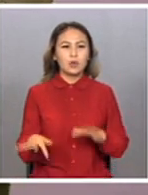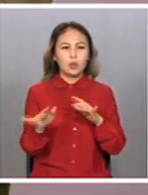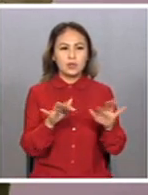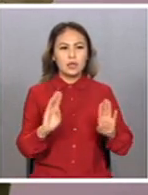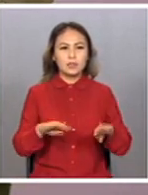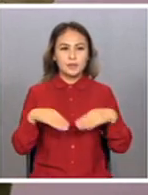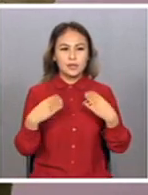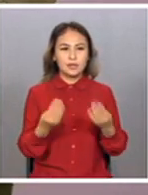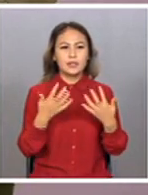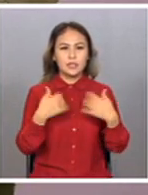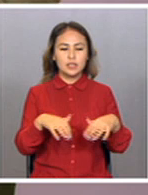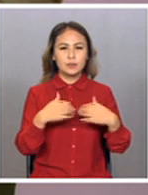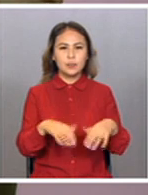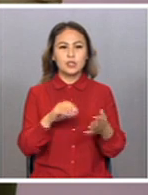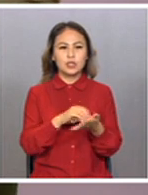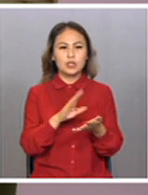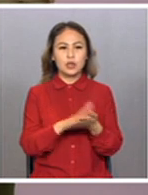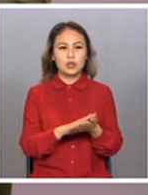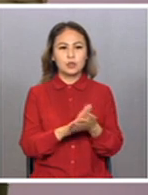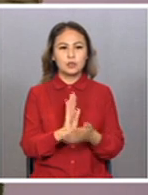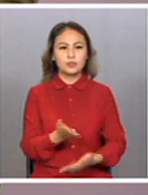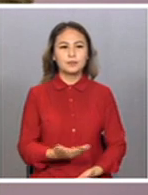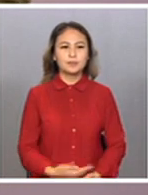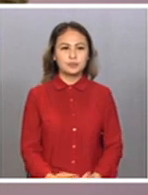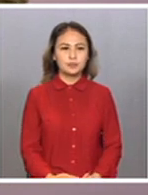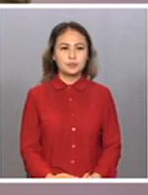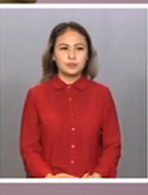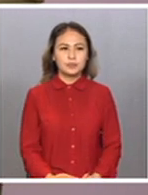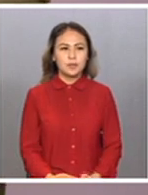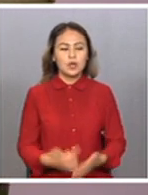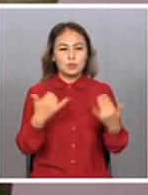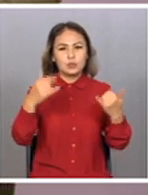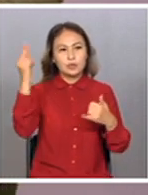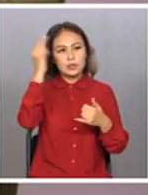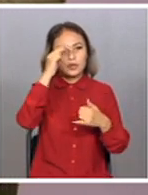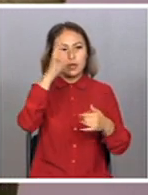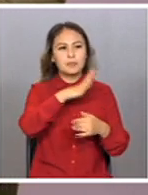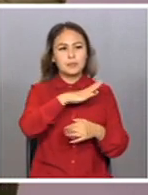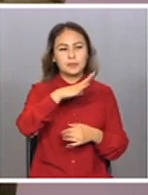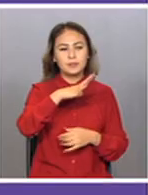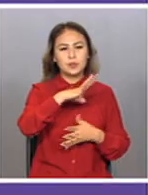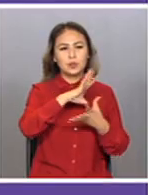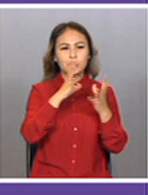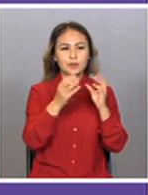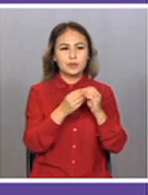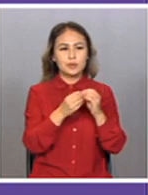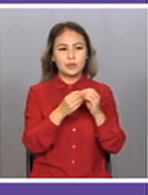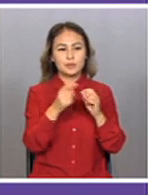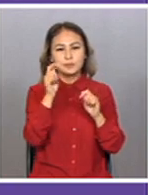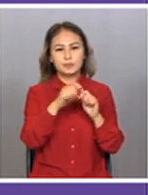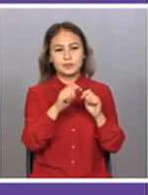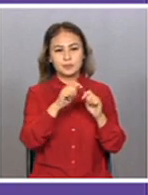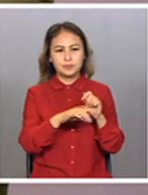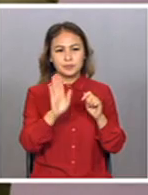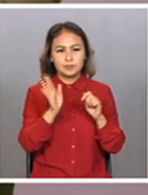берілген есептерді шығаруды қортындылаймыз. Бүгінгі сабақта алған біліміңді